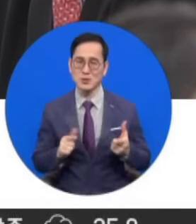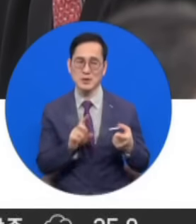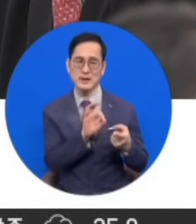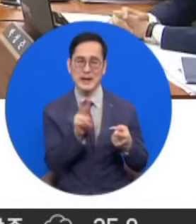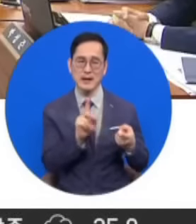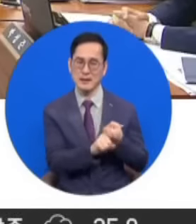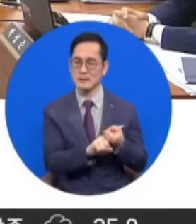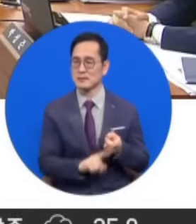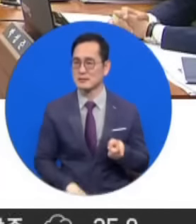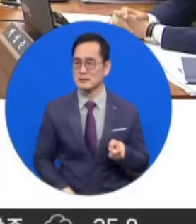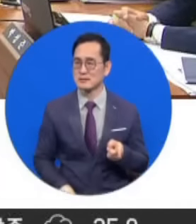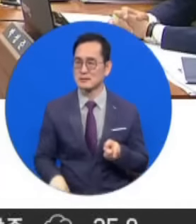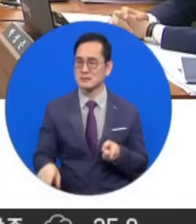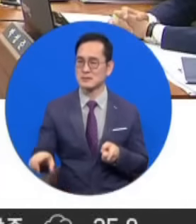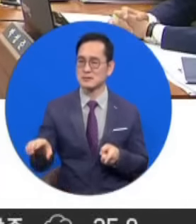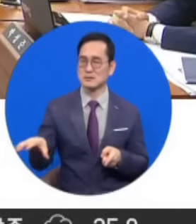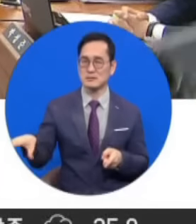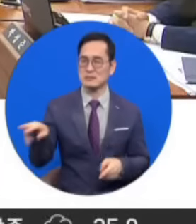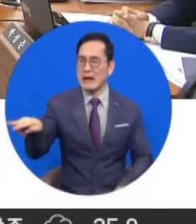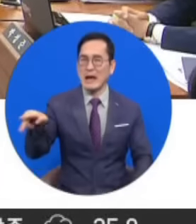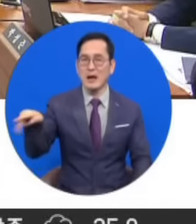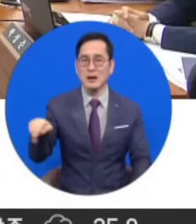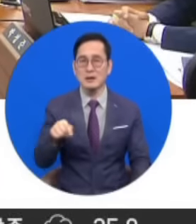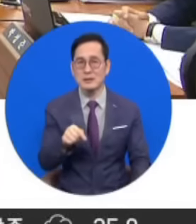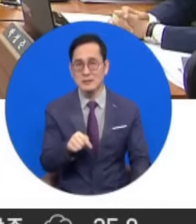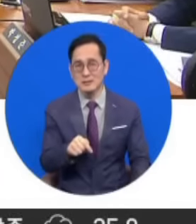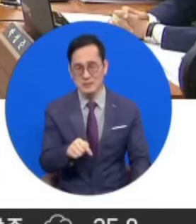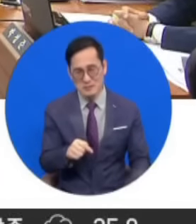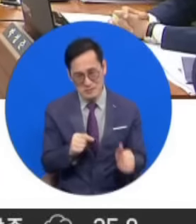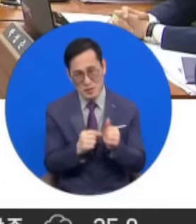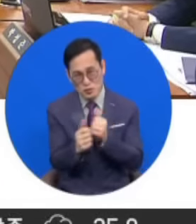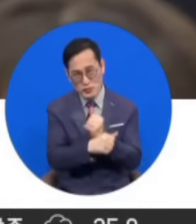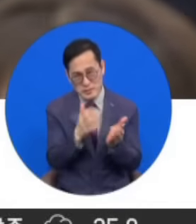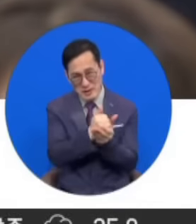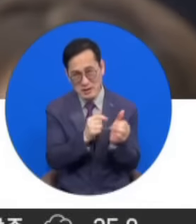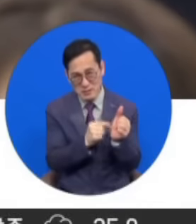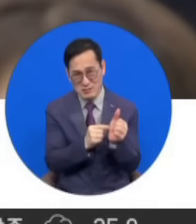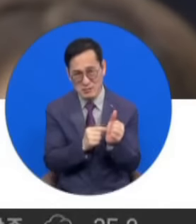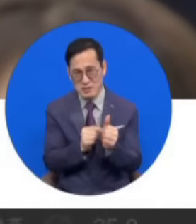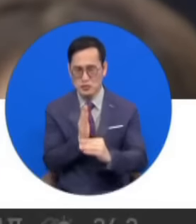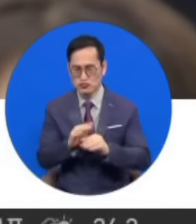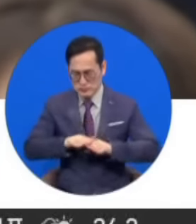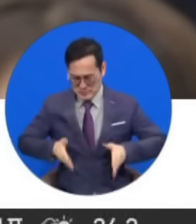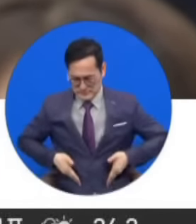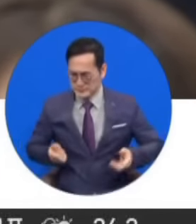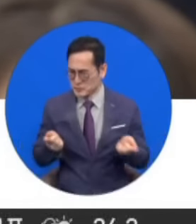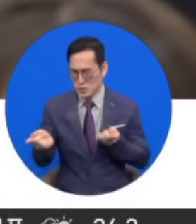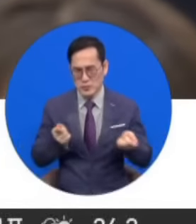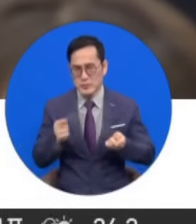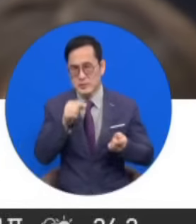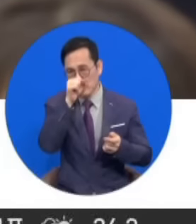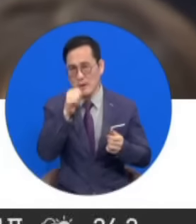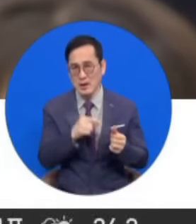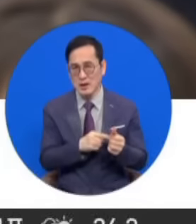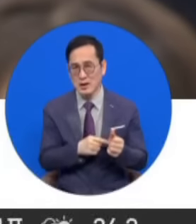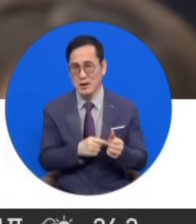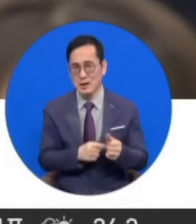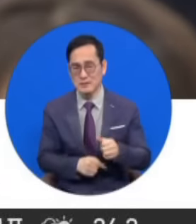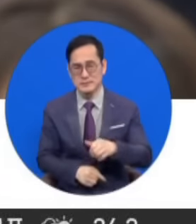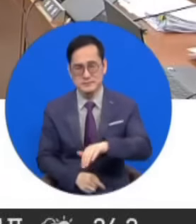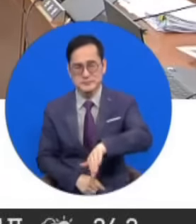입장에서 강공 모드로 위원장이 먼저 나서서 저렇게 하니까 당연히 뭐 여당 의원들은 반발을 할 수밖에 없고요.